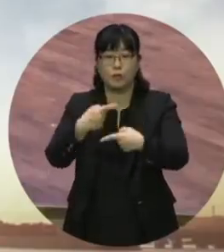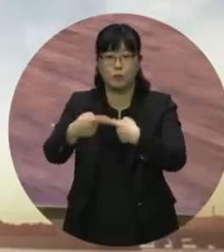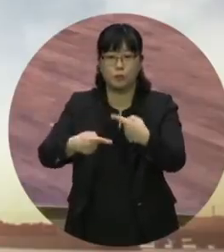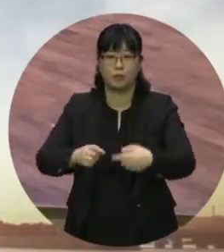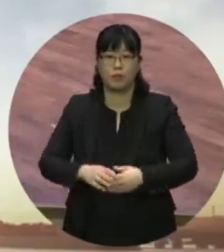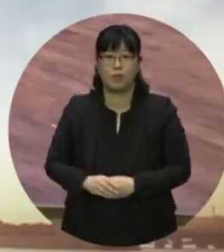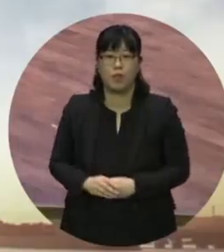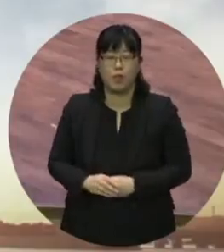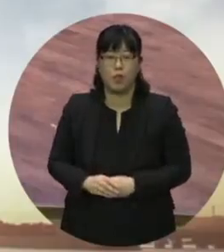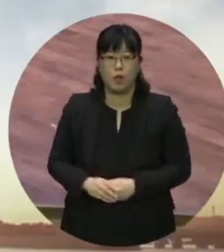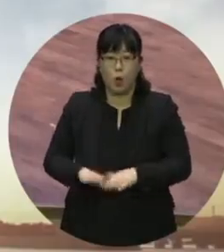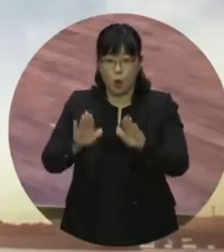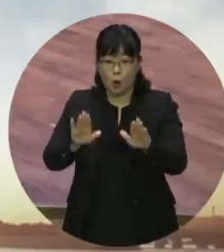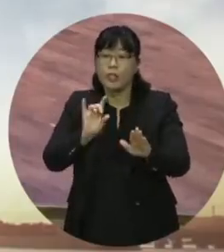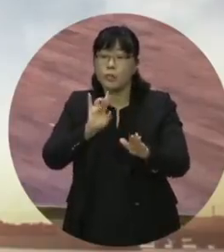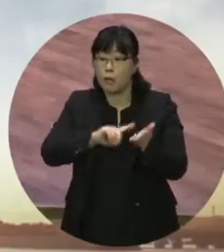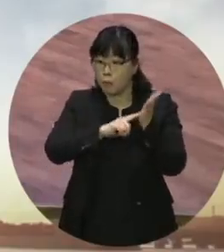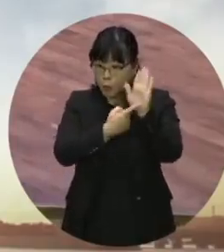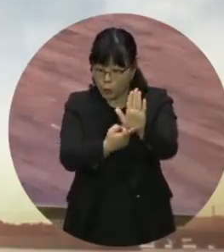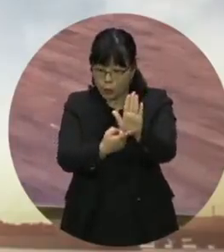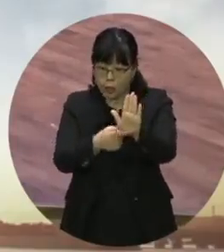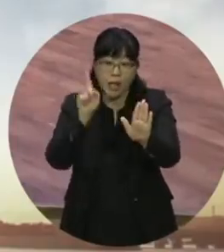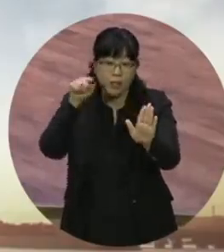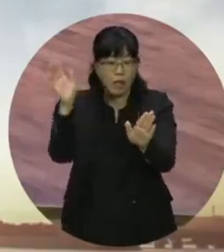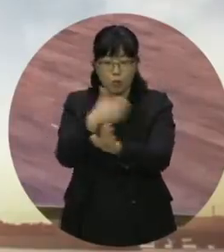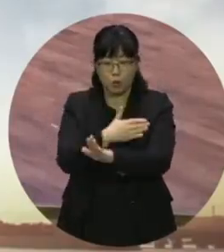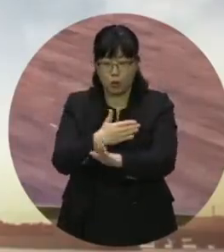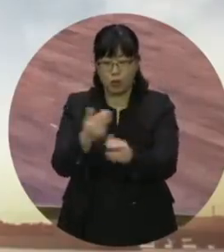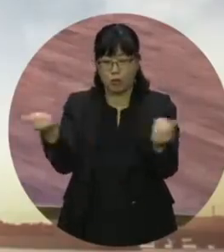오늘만 보여주고 내일부터는 안 보여줍니다.